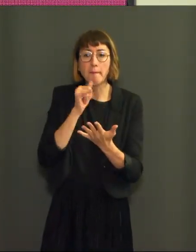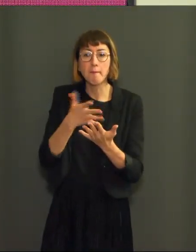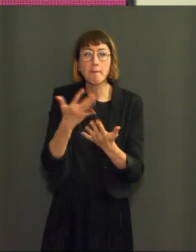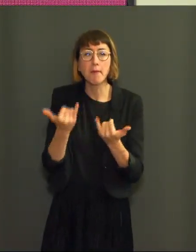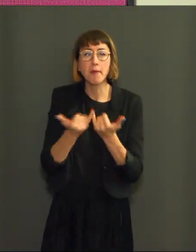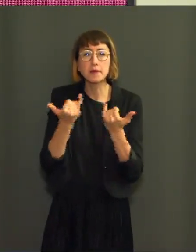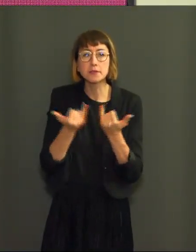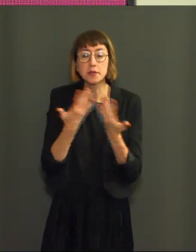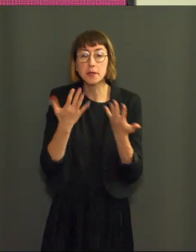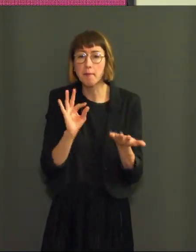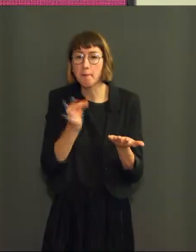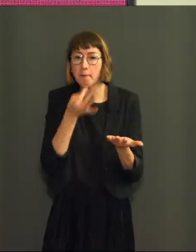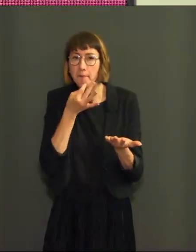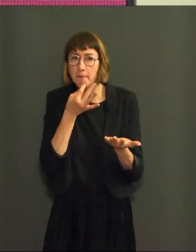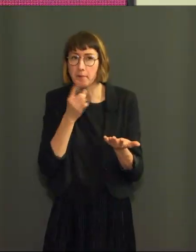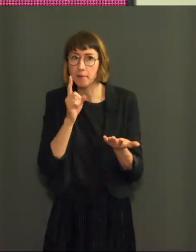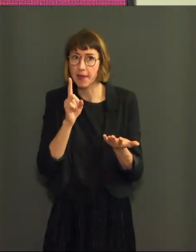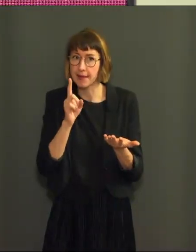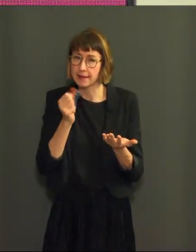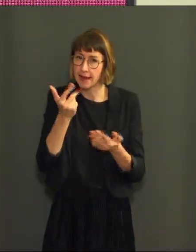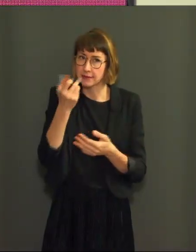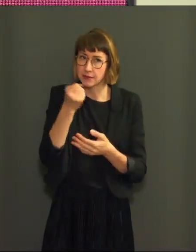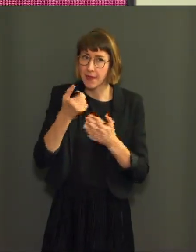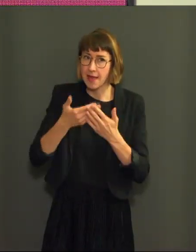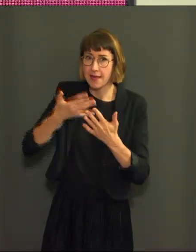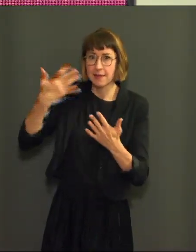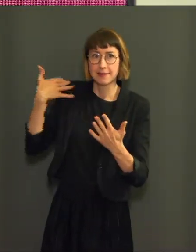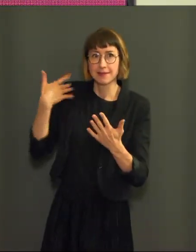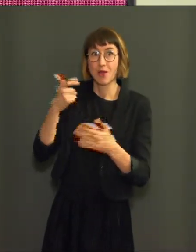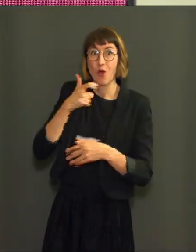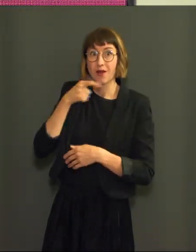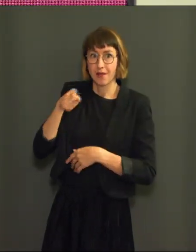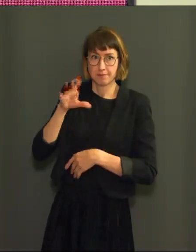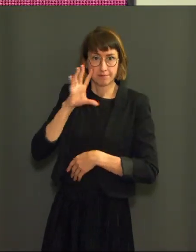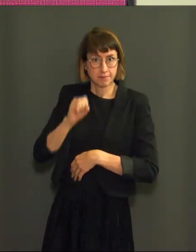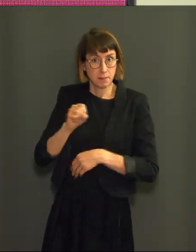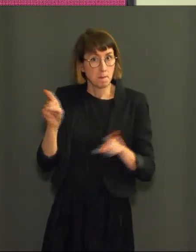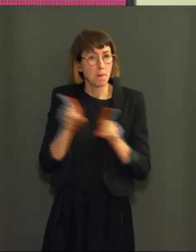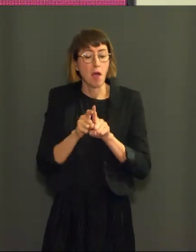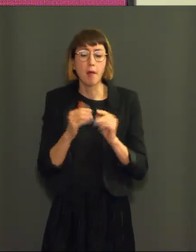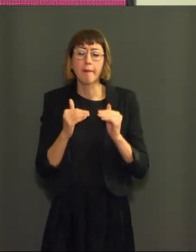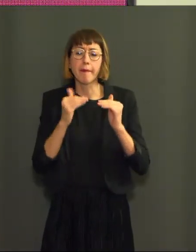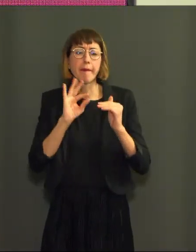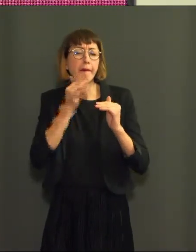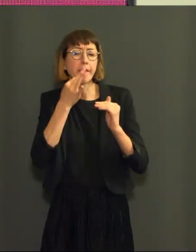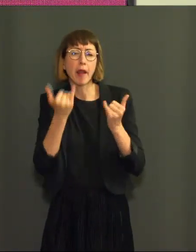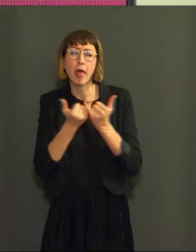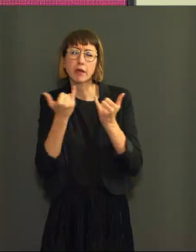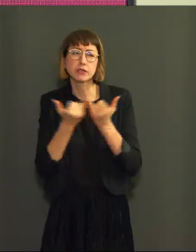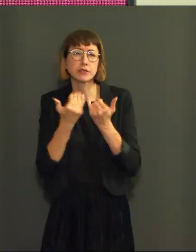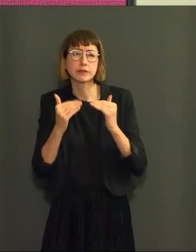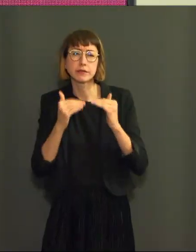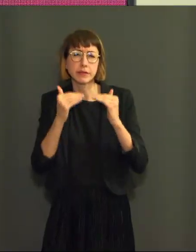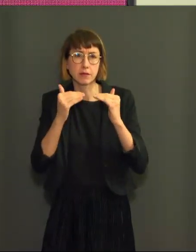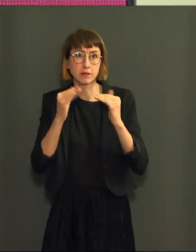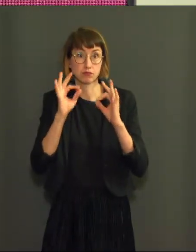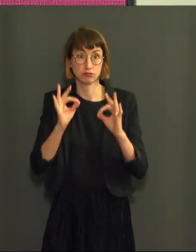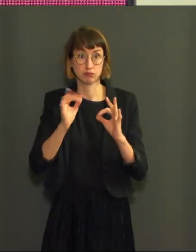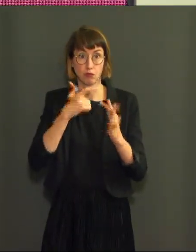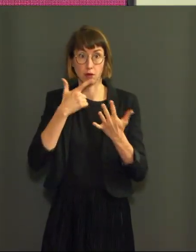quelques semaines en Grande-Bretagne. Et il y a plusieurs régions du pays, là, en Grande-Bretagne, où ce variant devient fortement